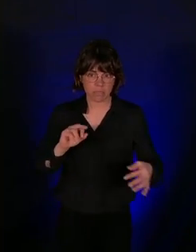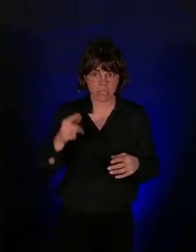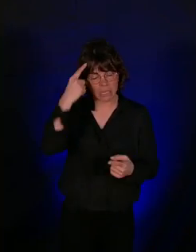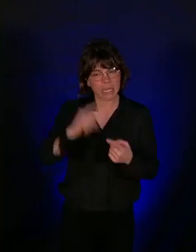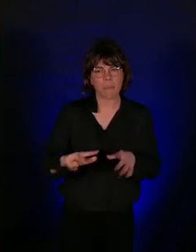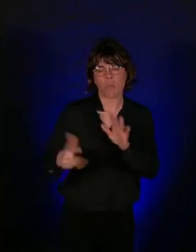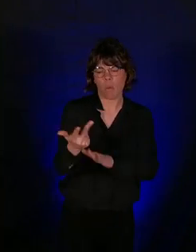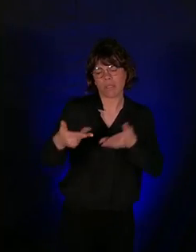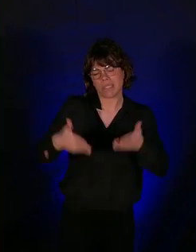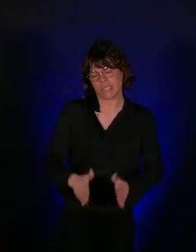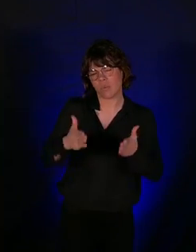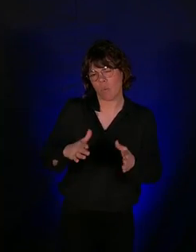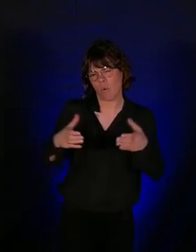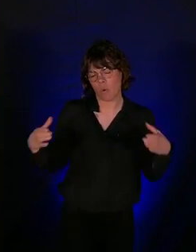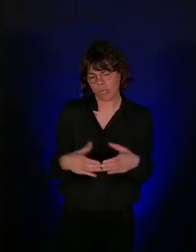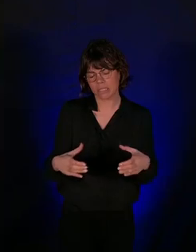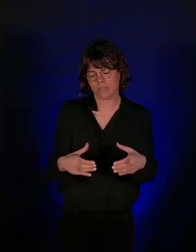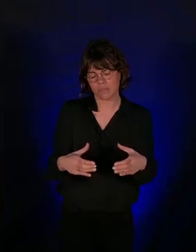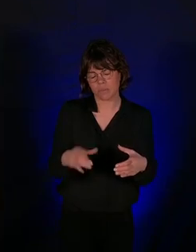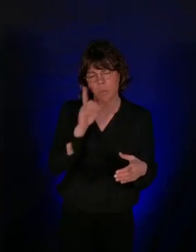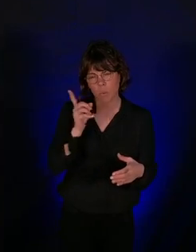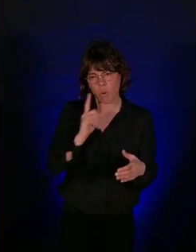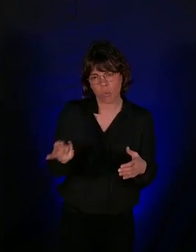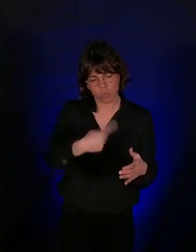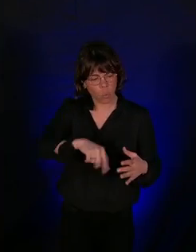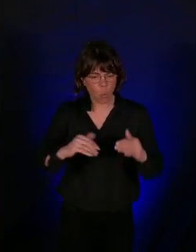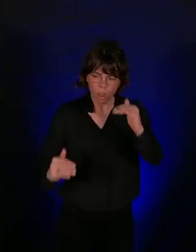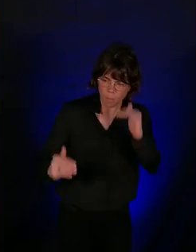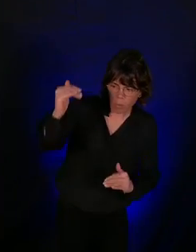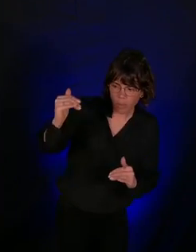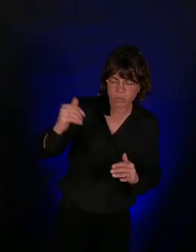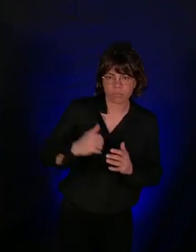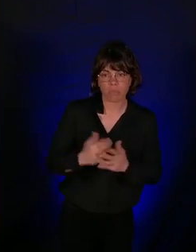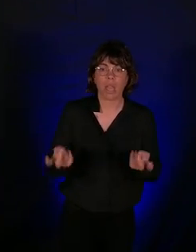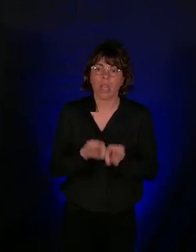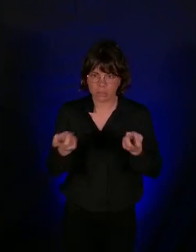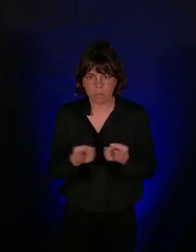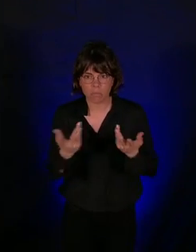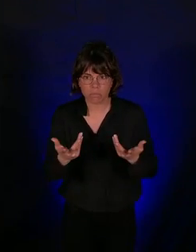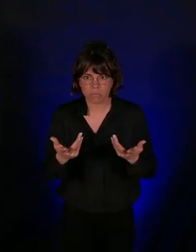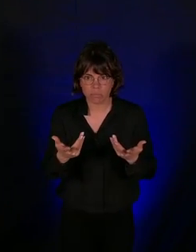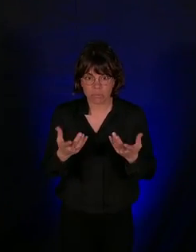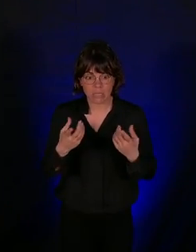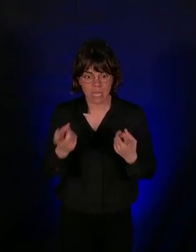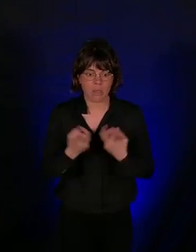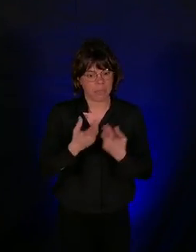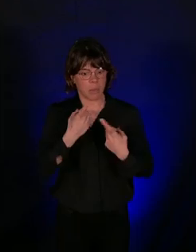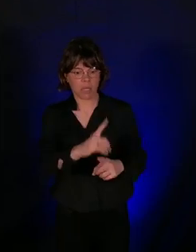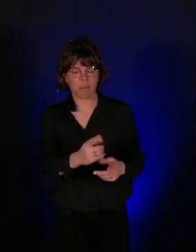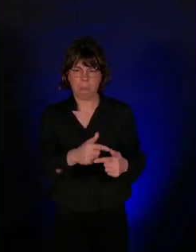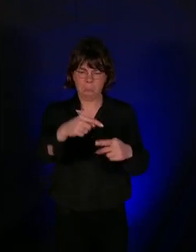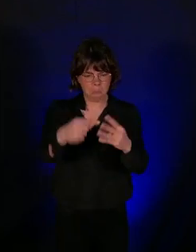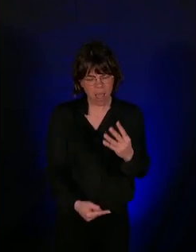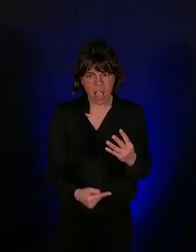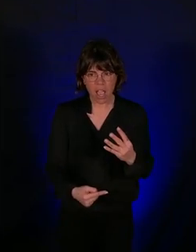respect des décisions collectives pour élargir le rapport de force des exemples de démocratie j'en ai plein que ce soit lors des